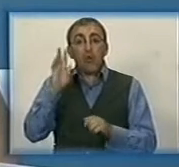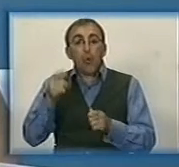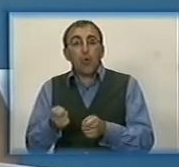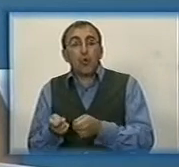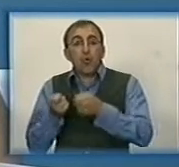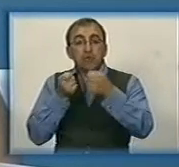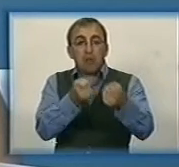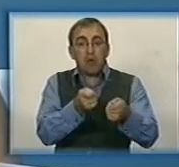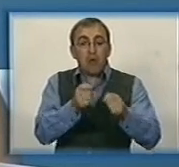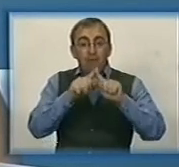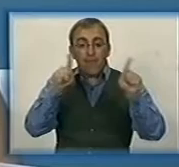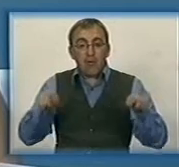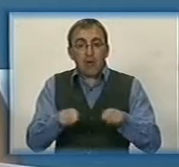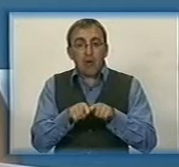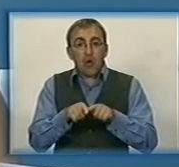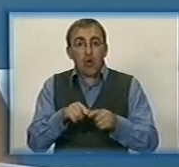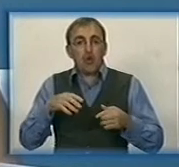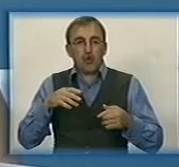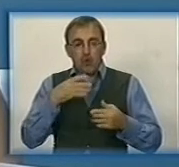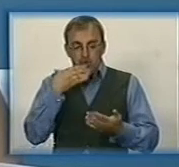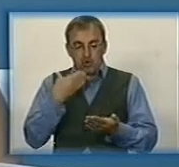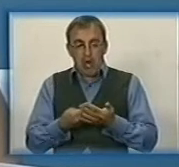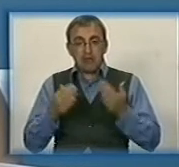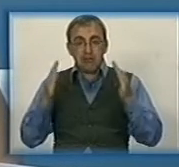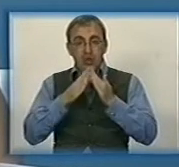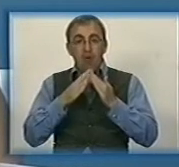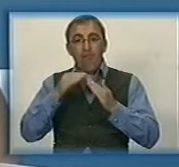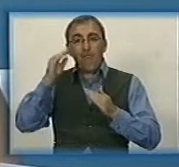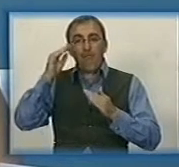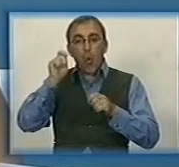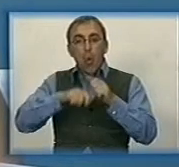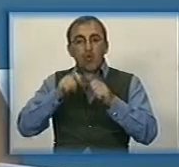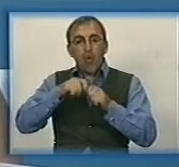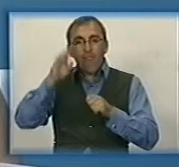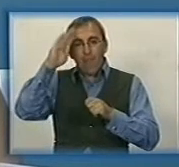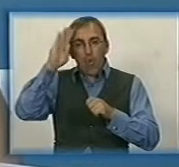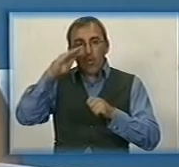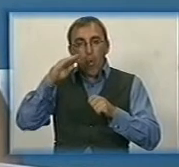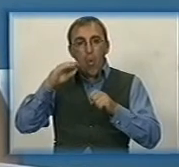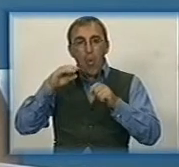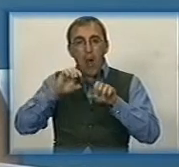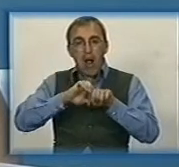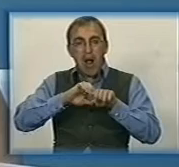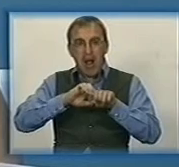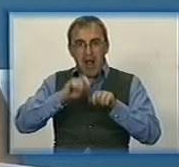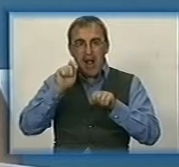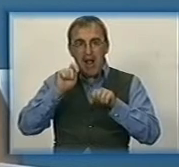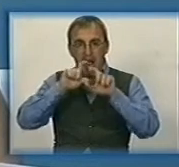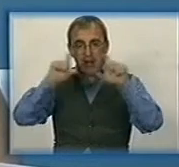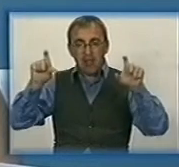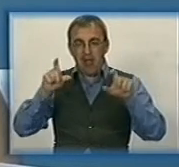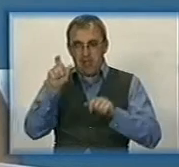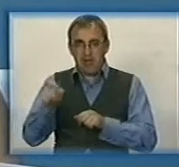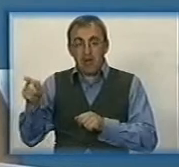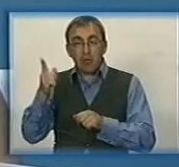а доставляют квитанции в частном секторе водоканал, контролеры водоканала, и там, где есть всего лишь одна услуга